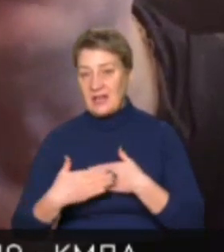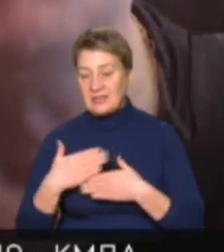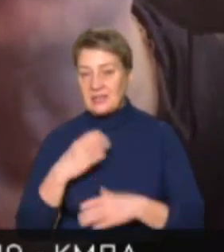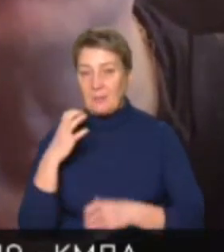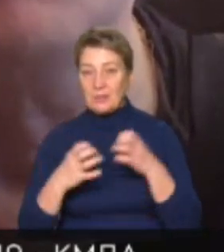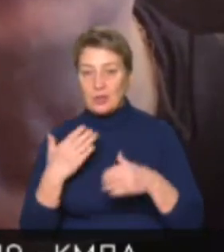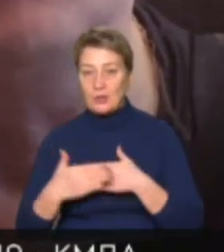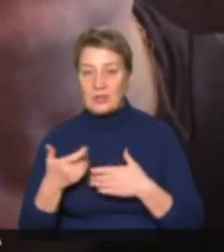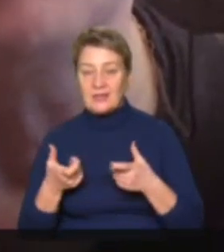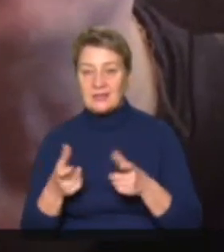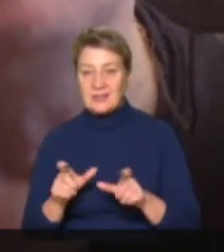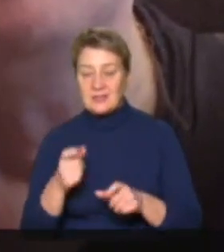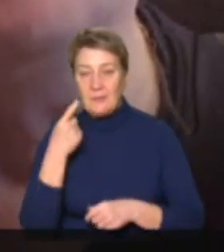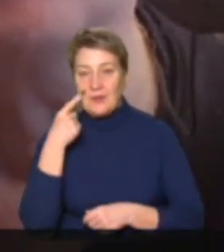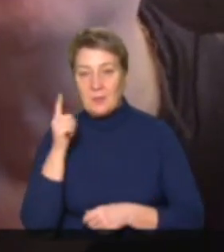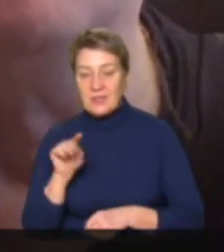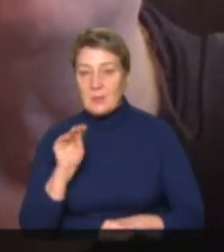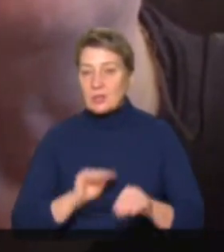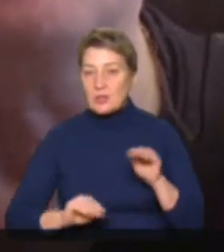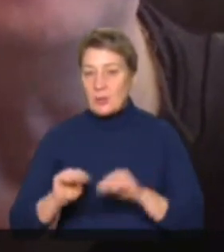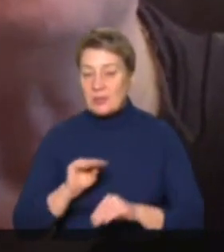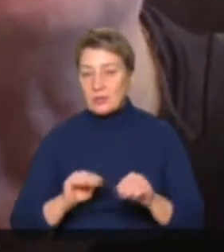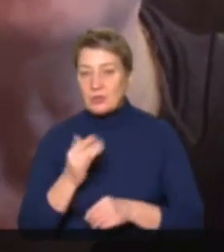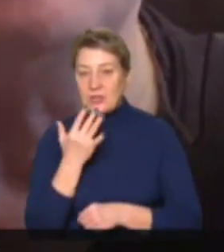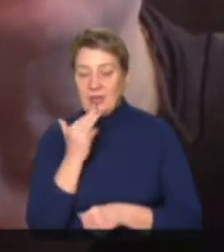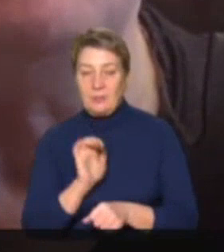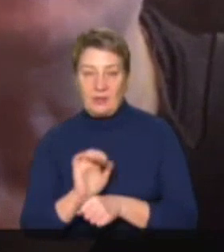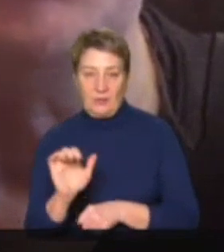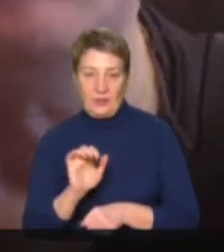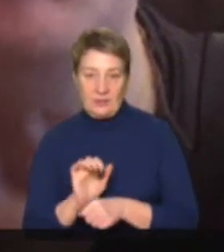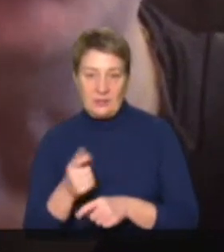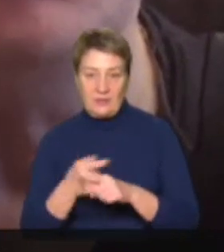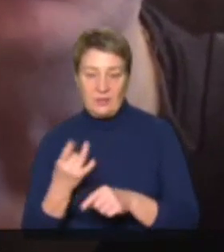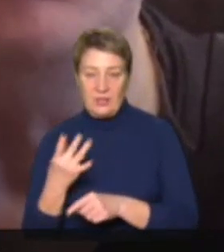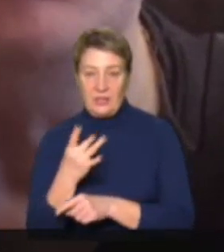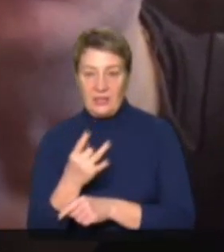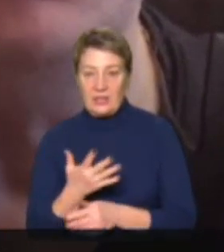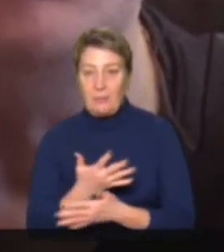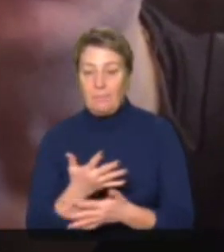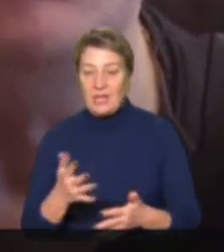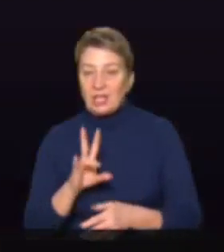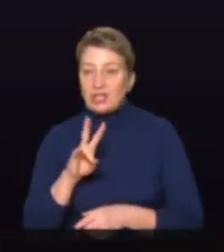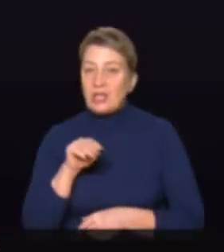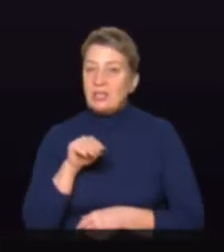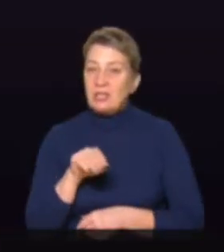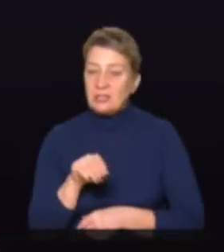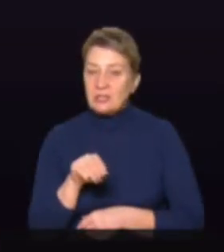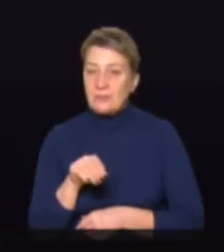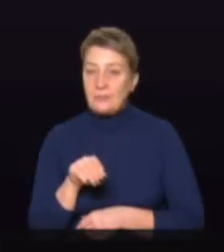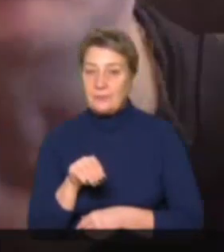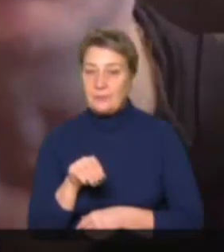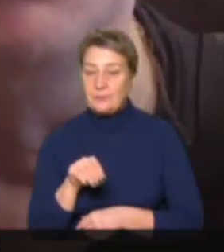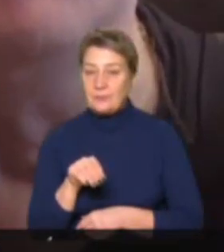ми знаємо, що комплектуючих імпортного виробництва в цій ракеті набагато більше, ніж